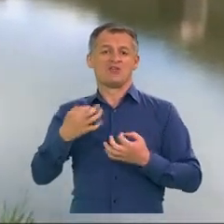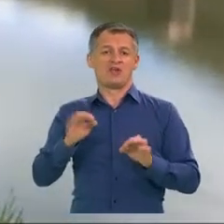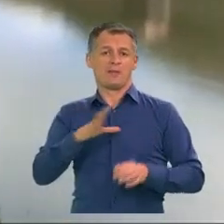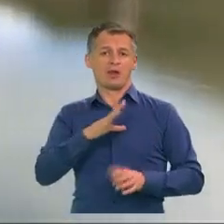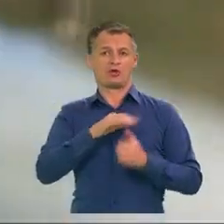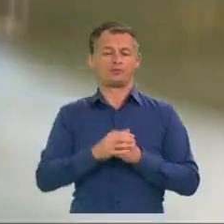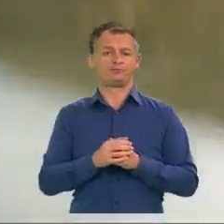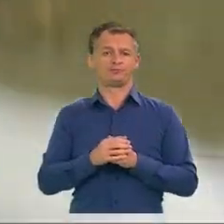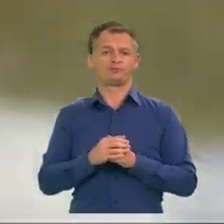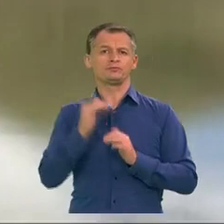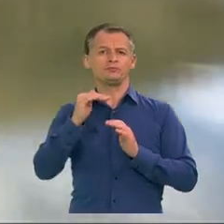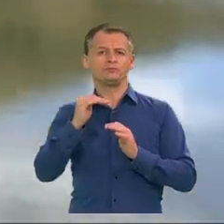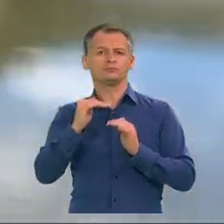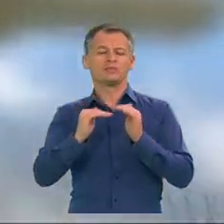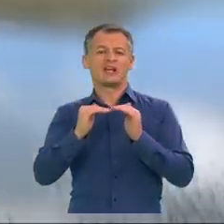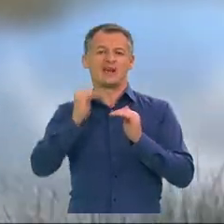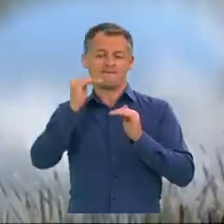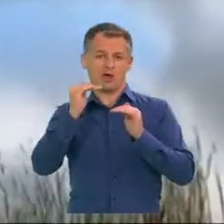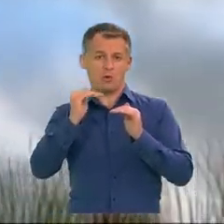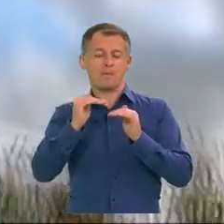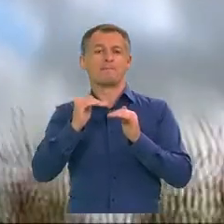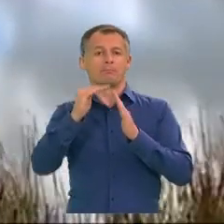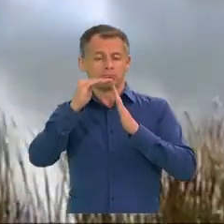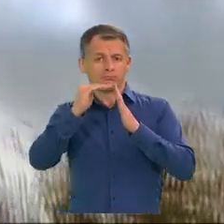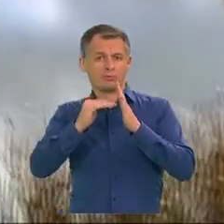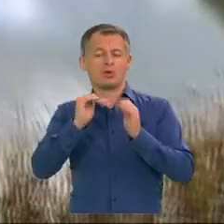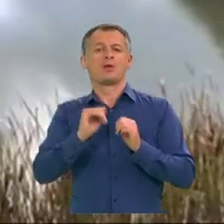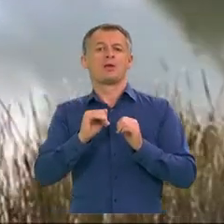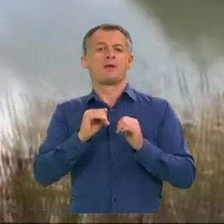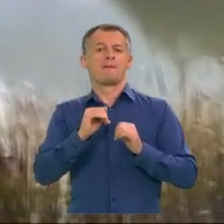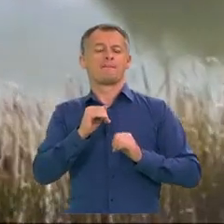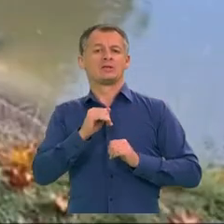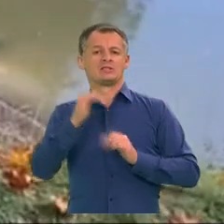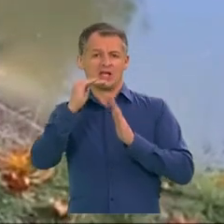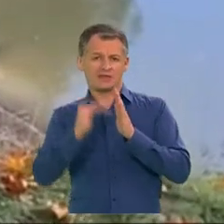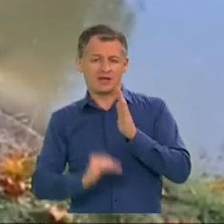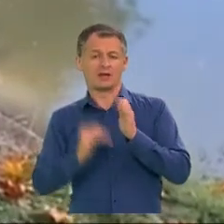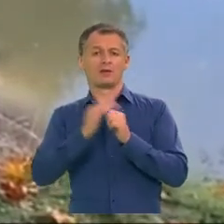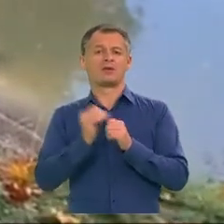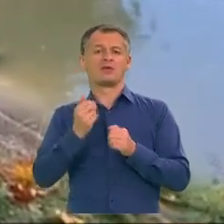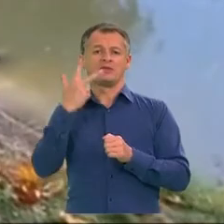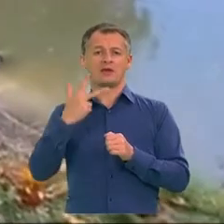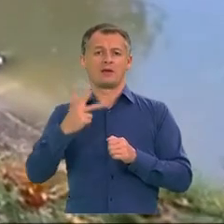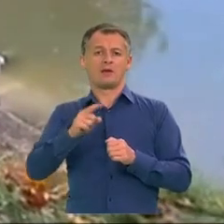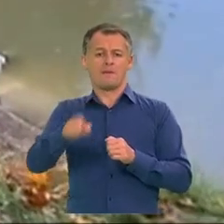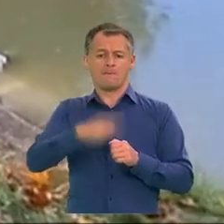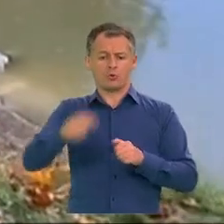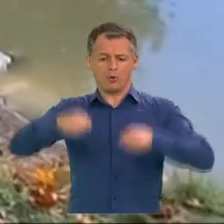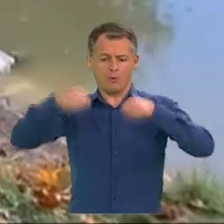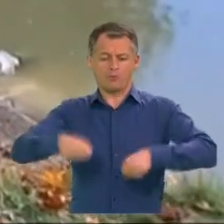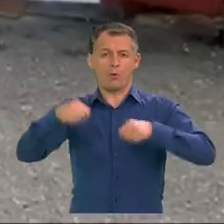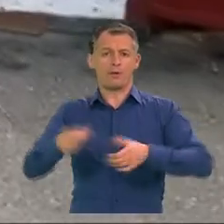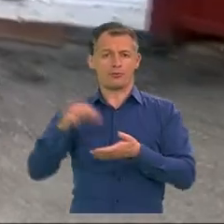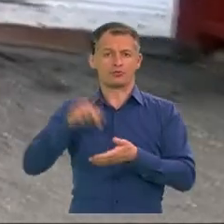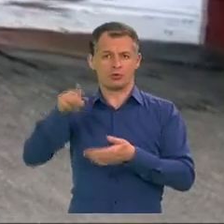Cotele lacului Tăul Mare din Roșia Montană sunt în scădere. 3 pompe au fost amplasate acolo. Mai mult de jumătate din locuitorii din zonele